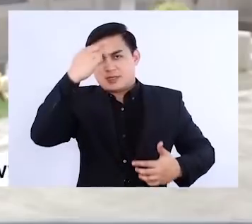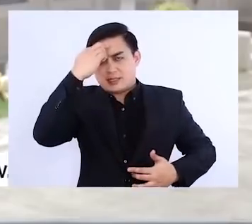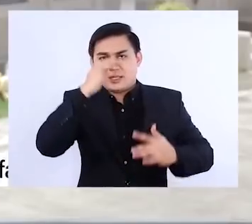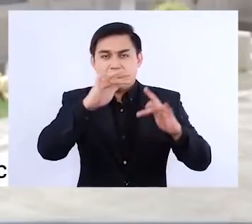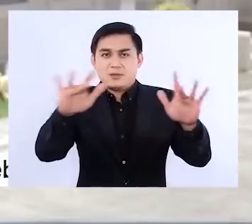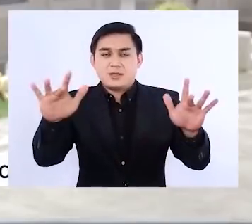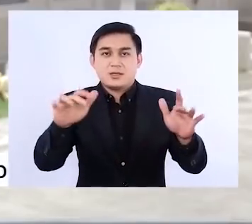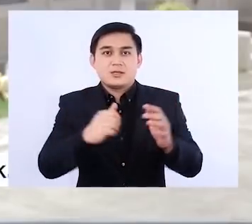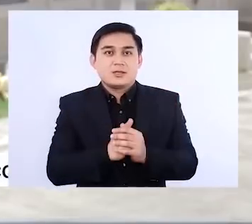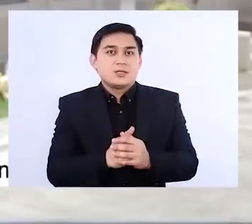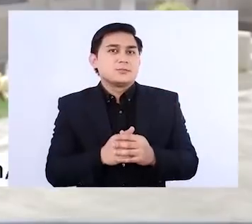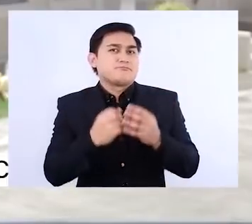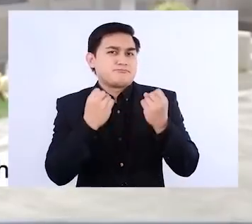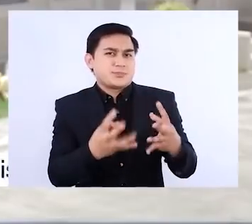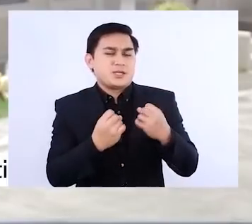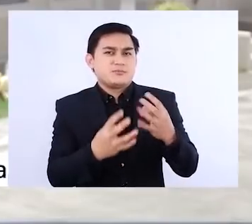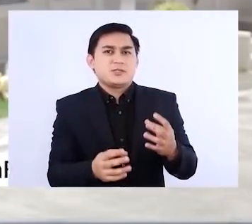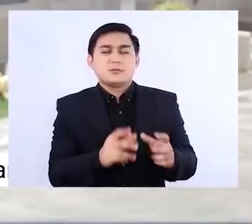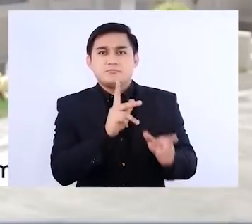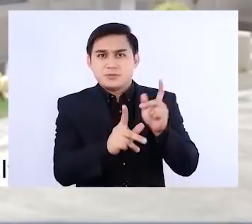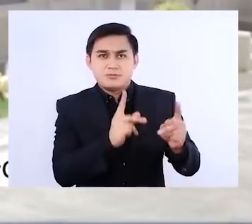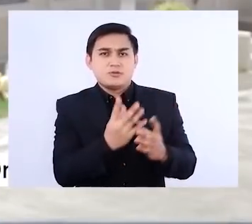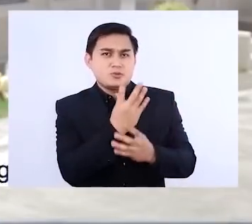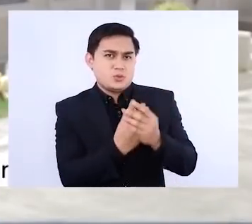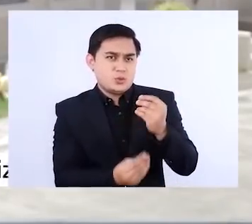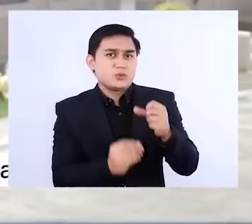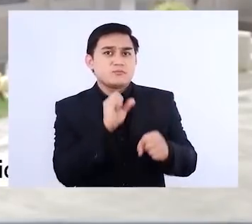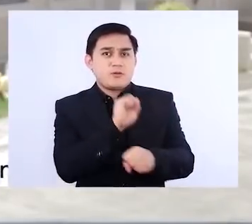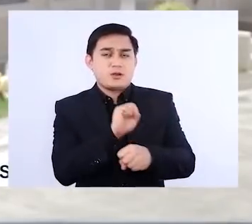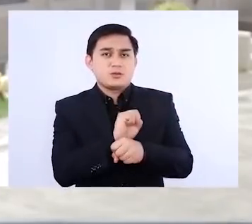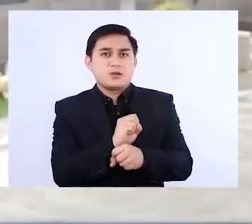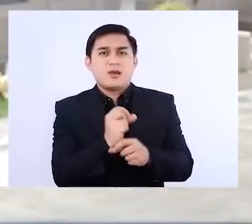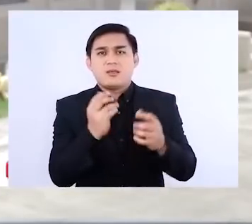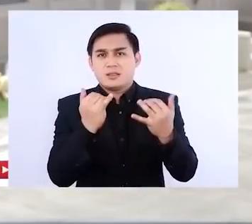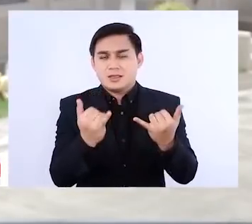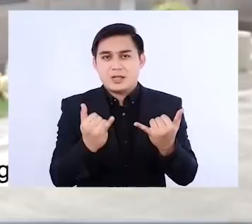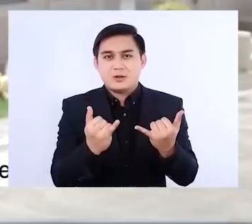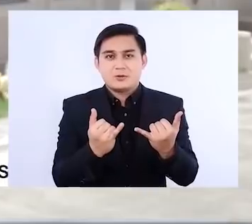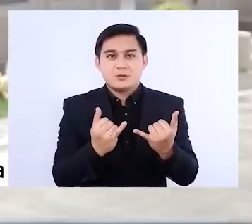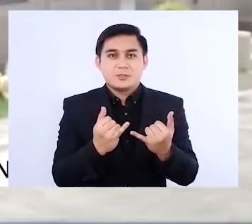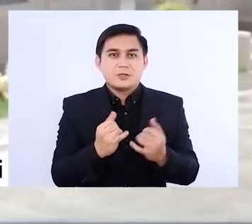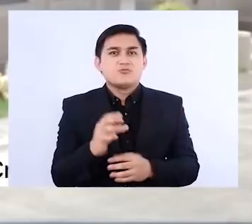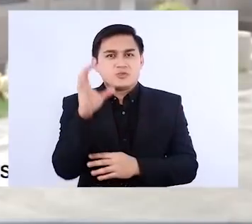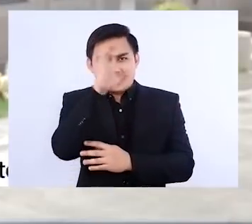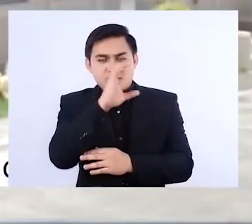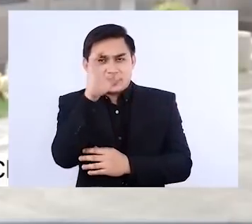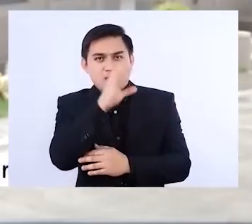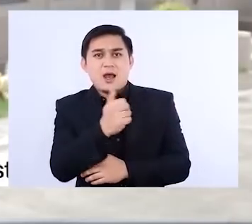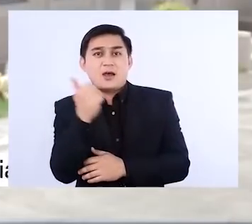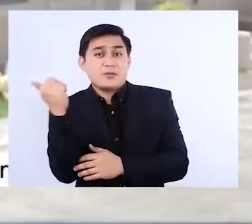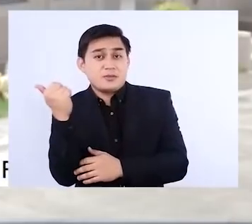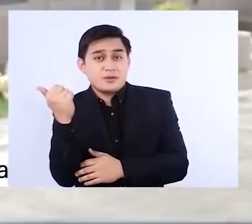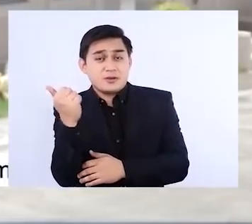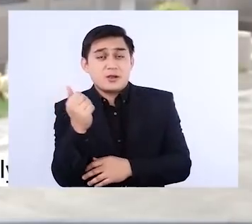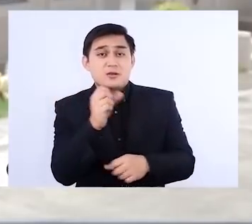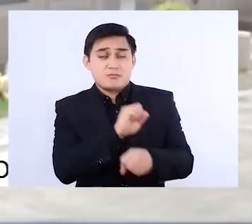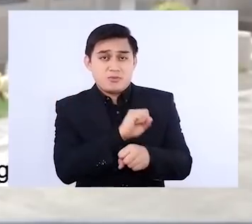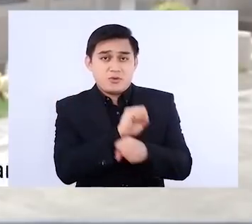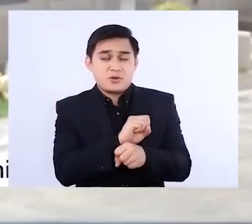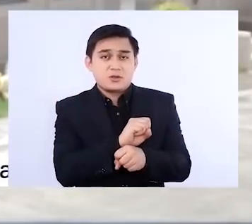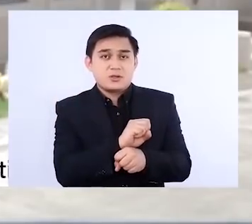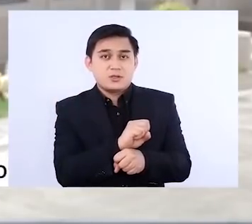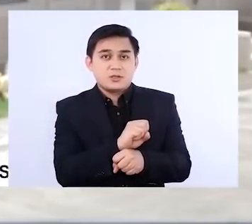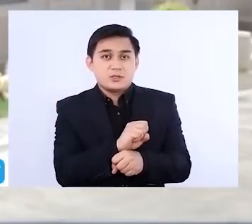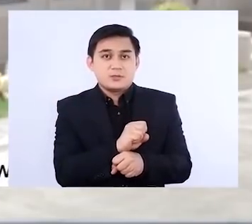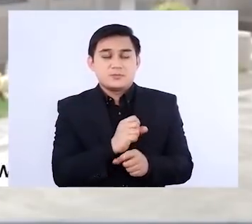mga tao ang mga nawalan ng kanilang ikinabubuhay at ngayon naghahanap ng mga alternatibo o panibagong hanap buhay